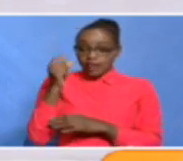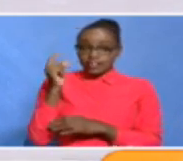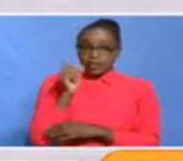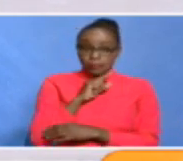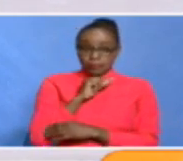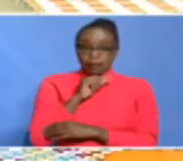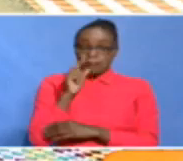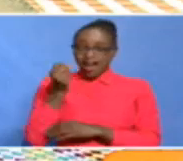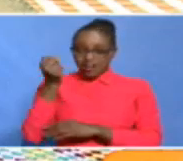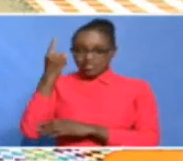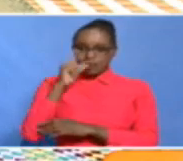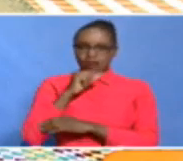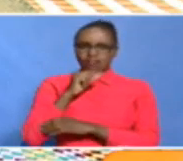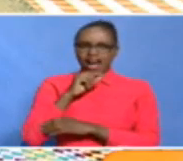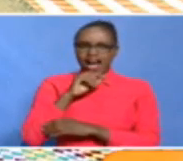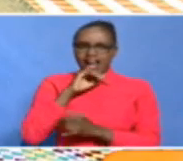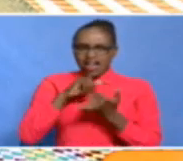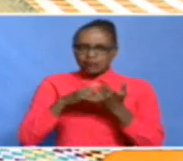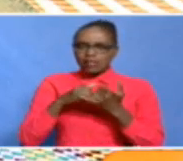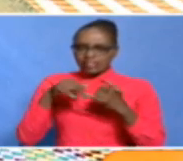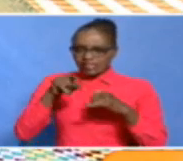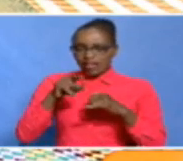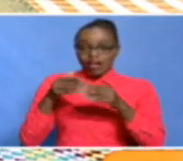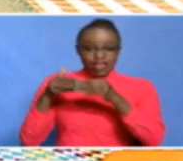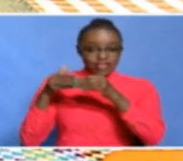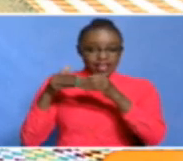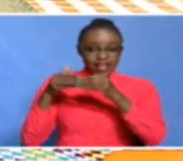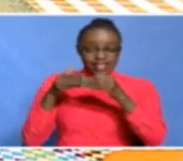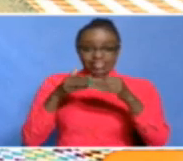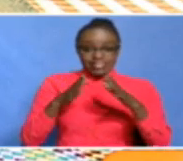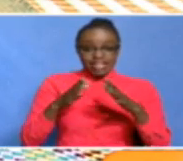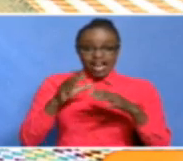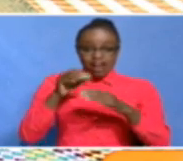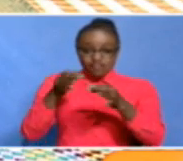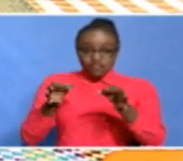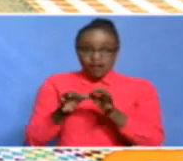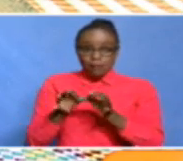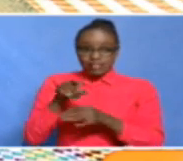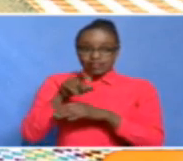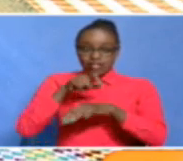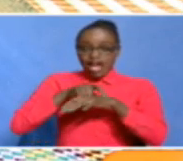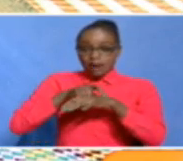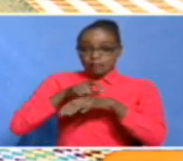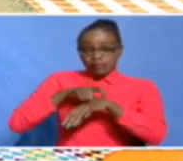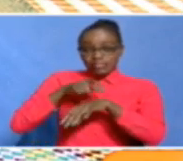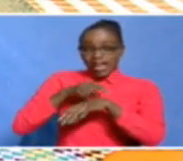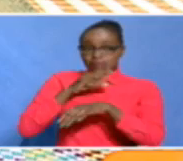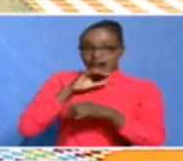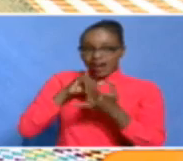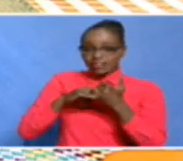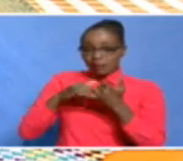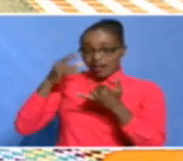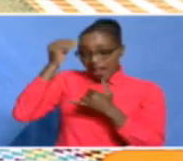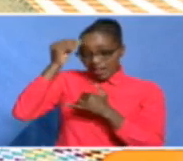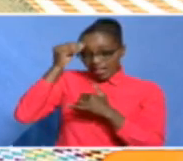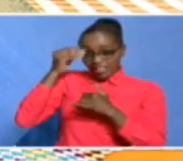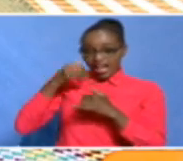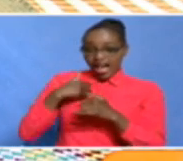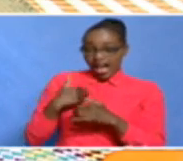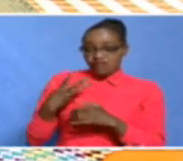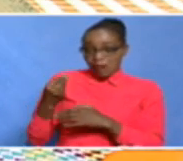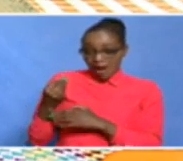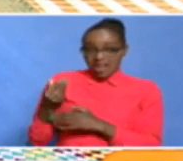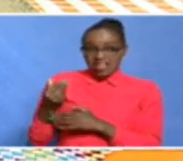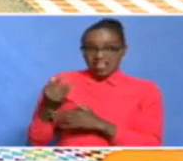mimi. Mwanamume tunasema ndio kichwa cha nyumba. Ndio kichwa cha nyumba. Unaelewa? Kwa hivyo mwanamume anaposoma, anapokuwa na uwezo wa kifedha, haya ni